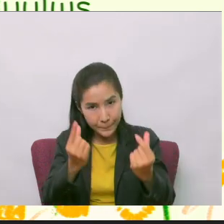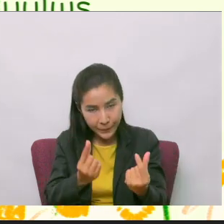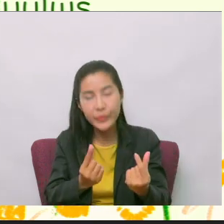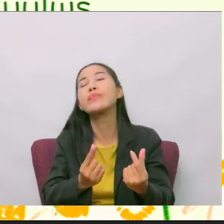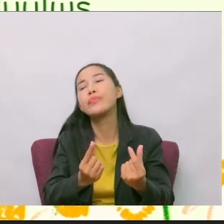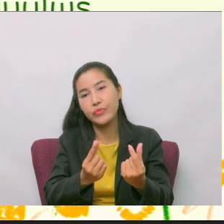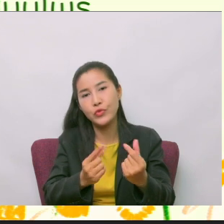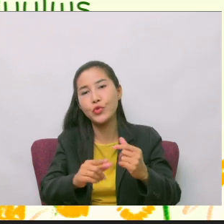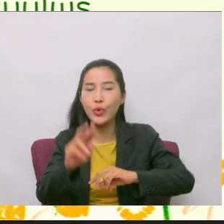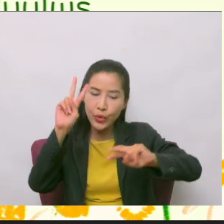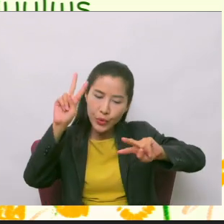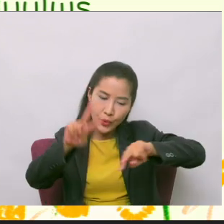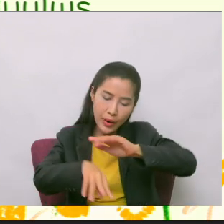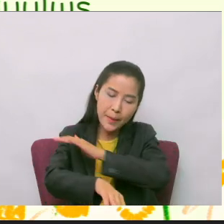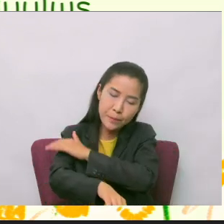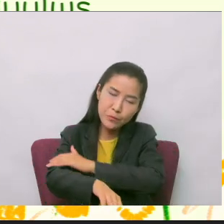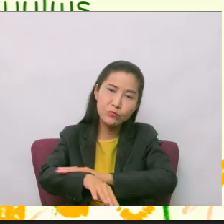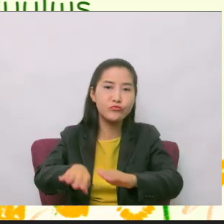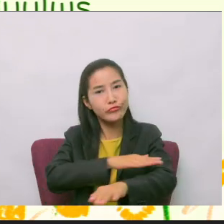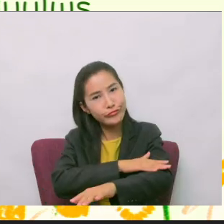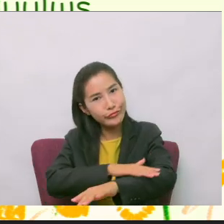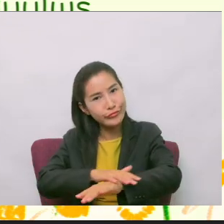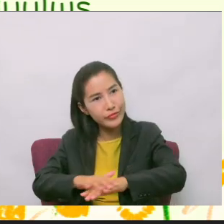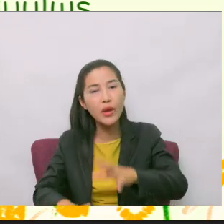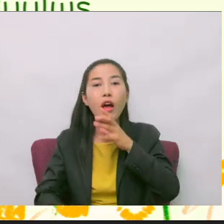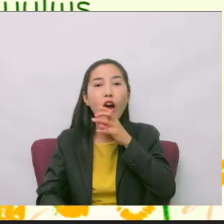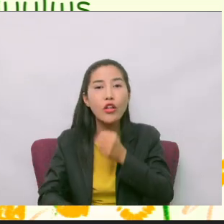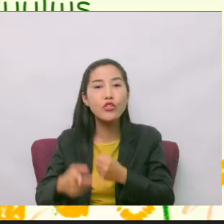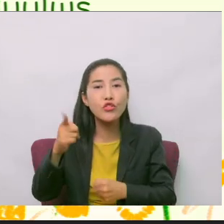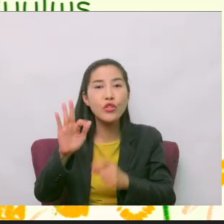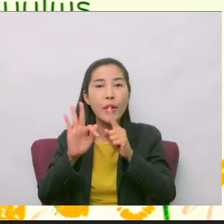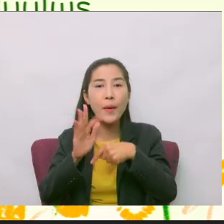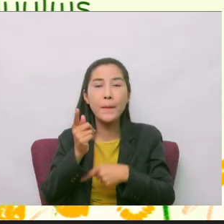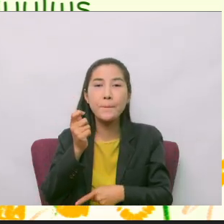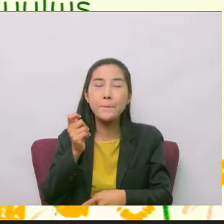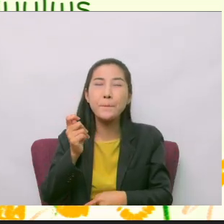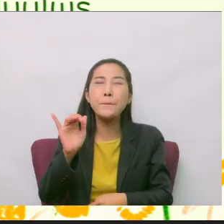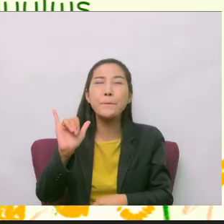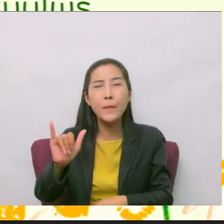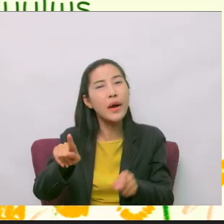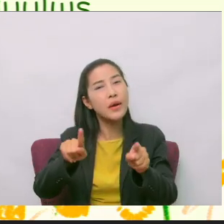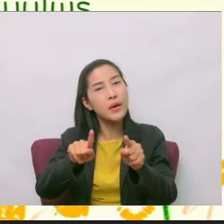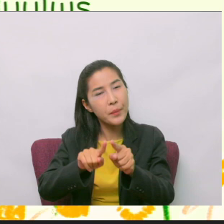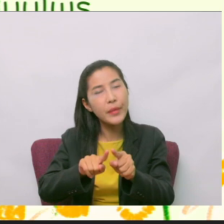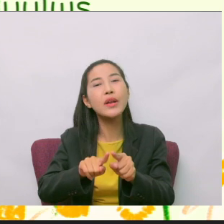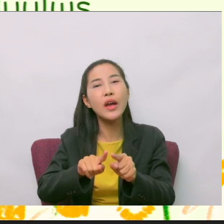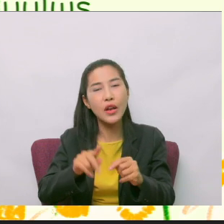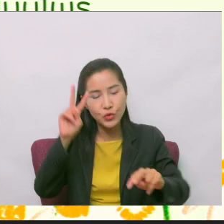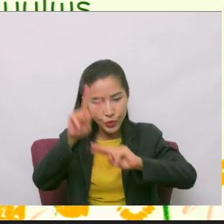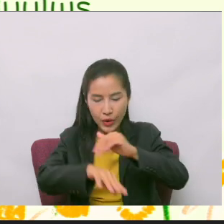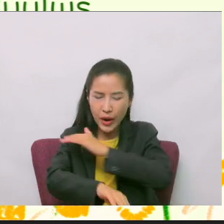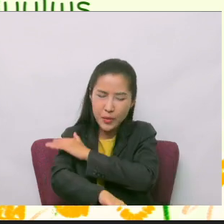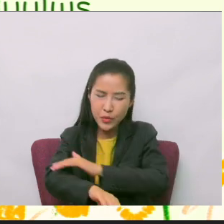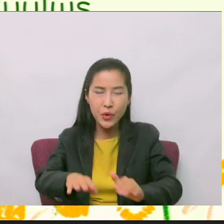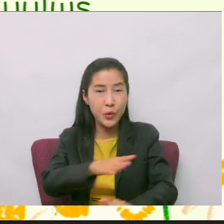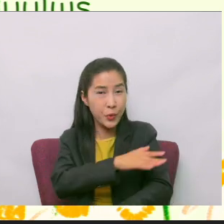คะใบส้มปล่อยก็เช่นกันนะคะใบส้มปล่อยก็ช่วยลดอาการเกร็งแล้วก็ลดในเรื่องของโรคผิวหนังค่ะการระบูนเมื่อสักครู่นี้นะ